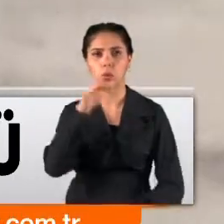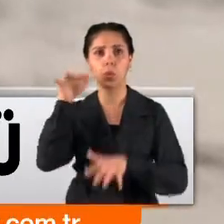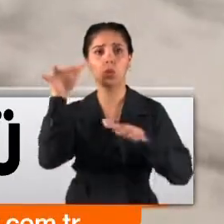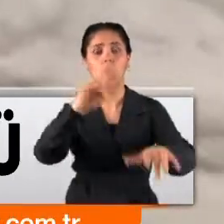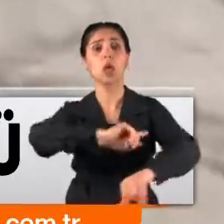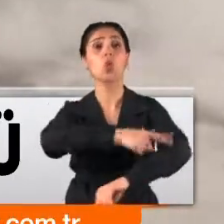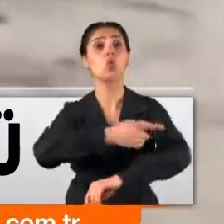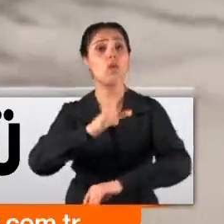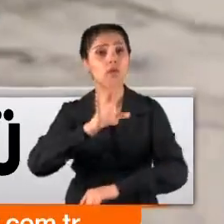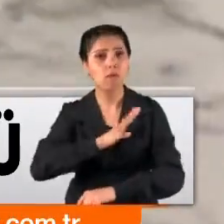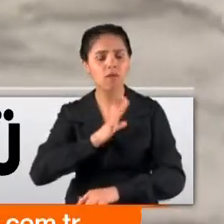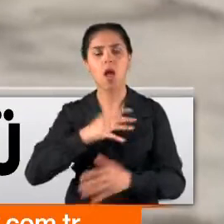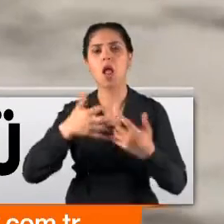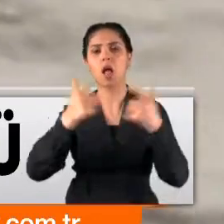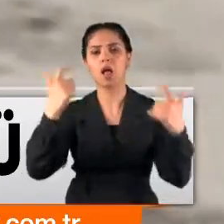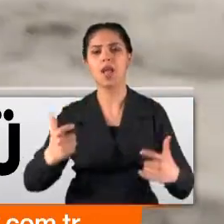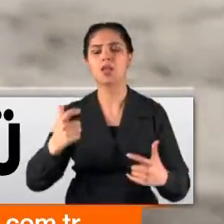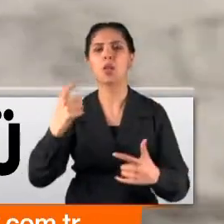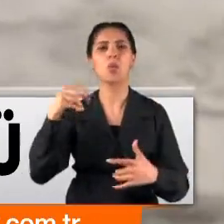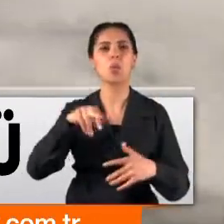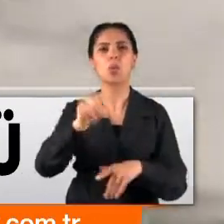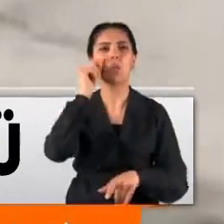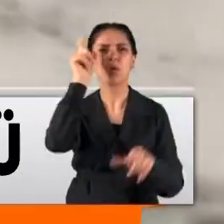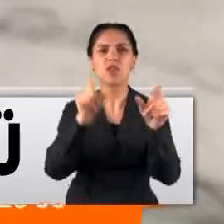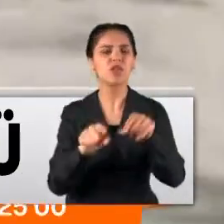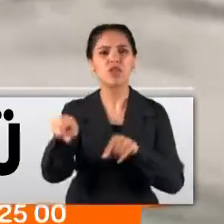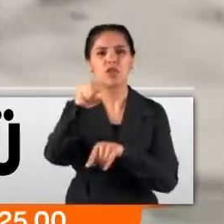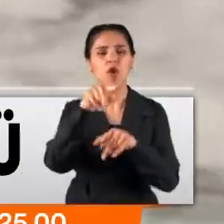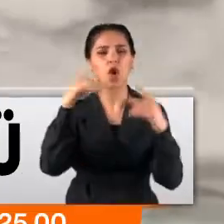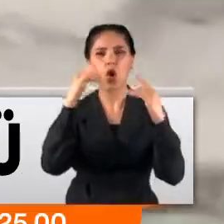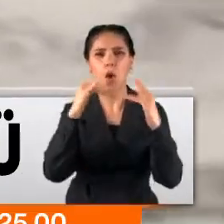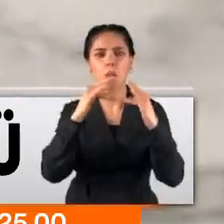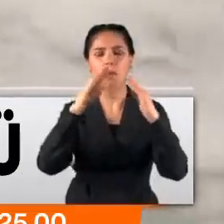öylesine güçlüydü ki Kastamonu'da yaya geçişinin sağlandığı köprüyü yıktı.